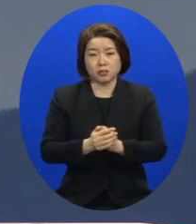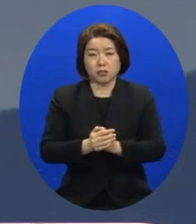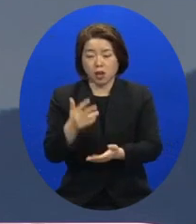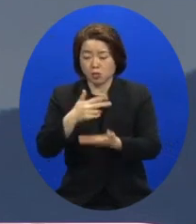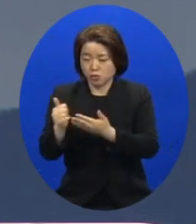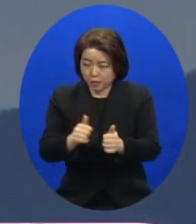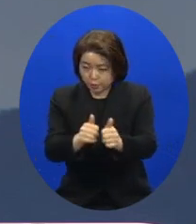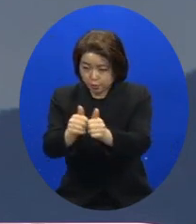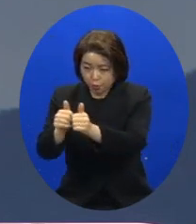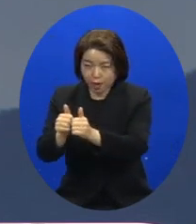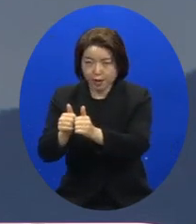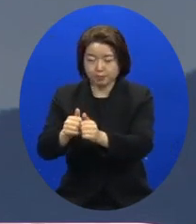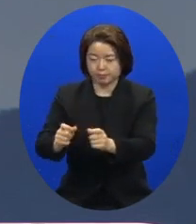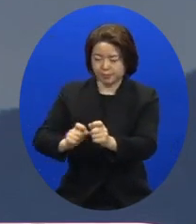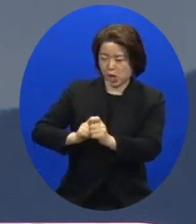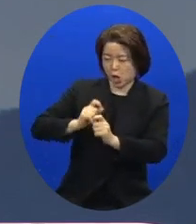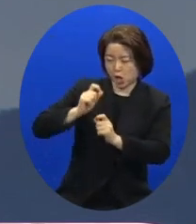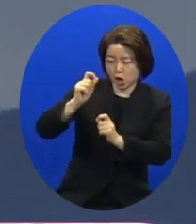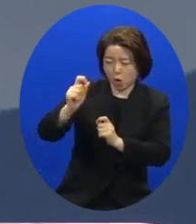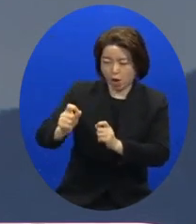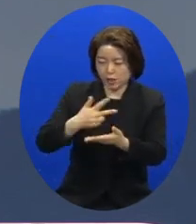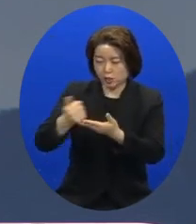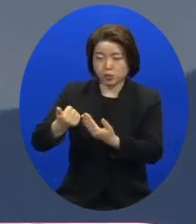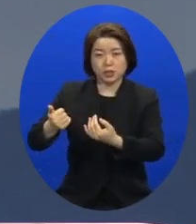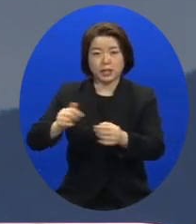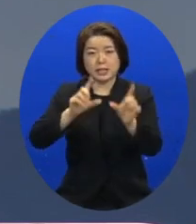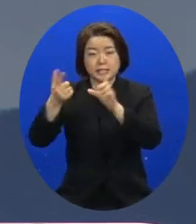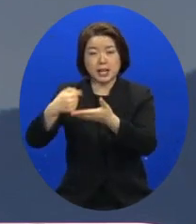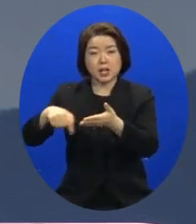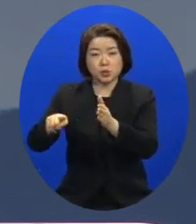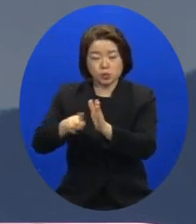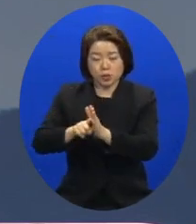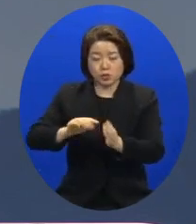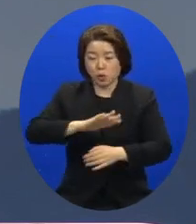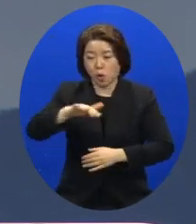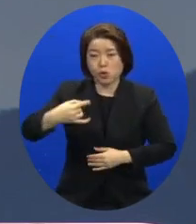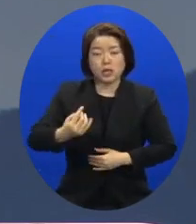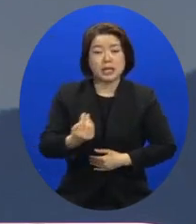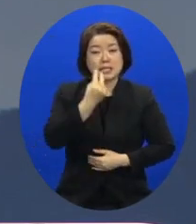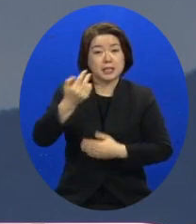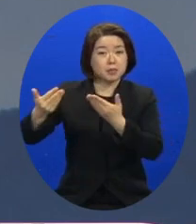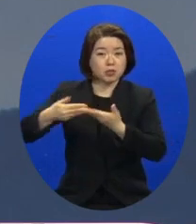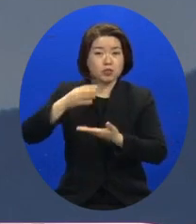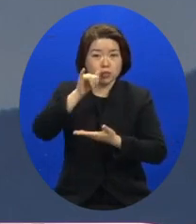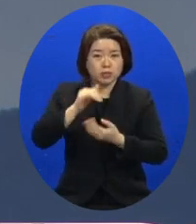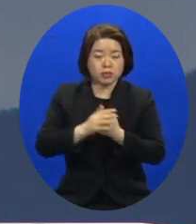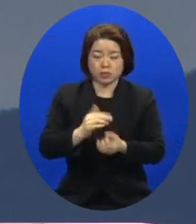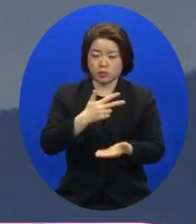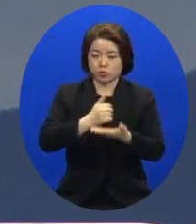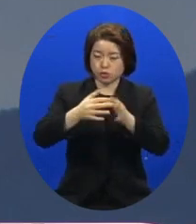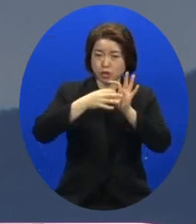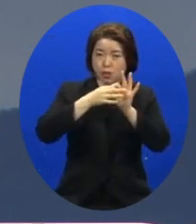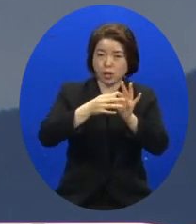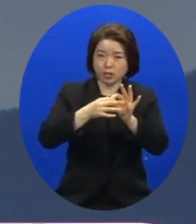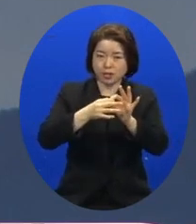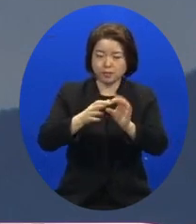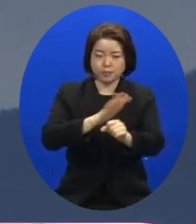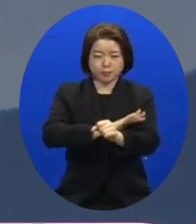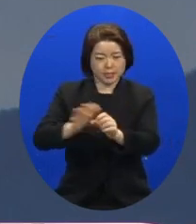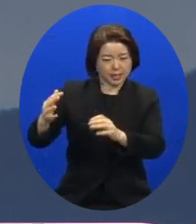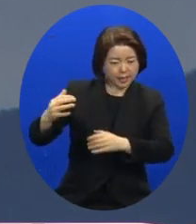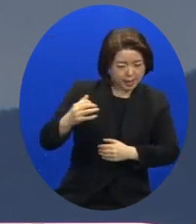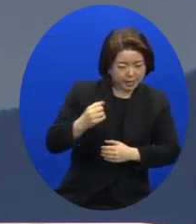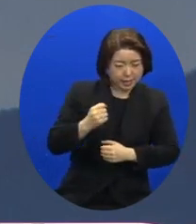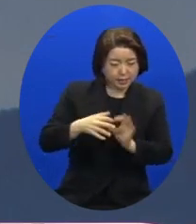동행하고 그리고 영원히 주님과 함께 살기 위해서 하나님이 생명을 주신 거예요. 주님과의 관계는 잘 맺고